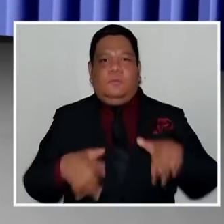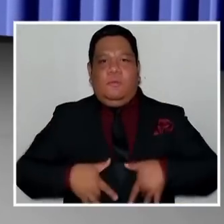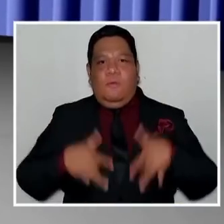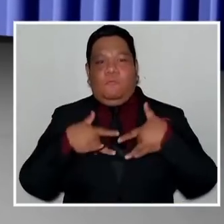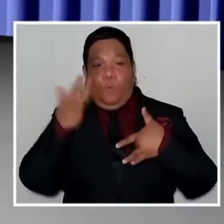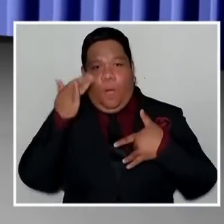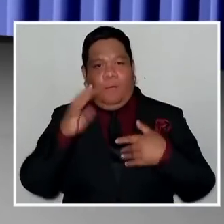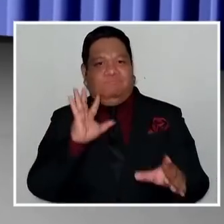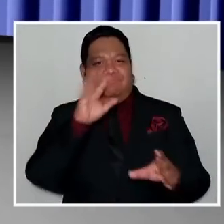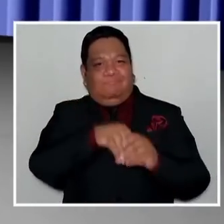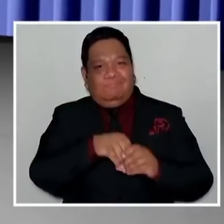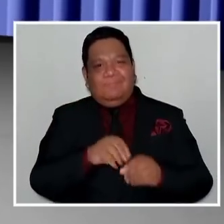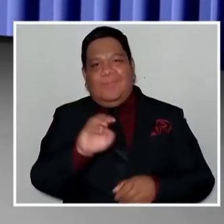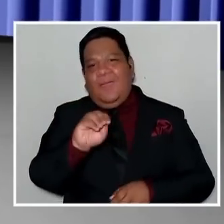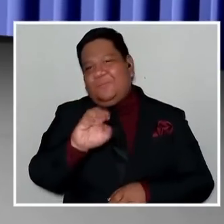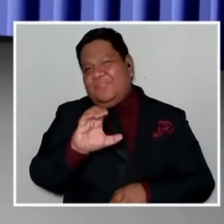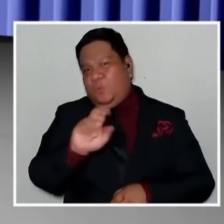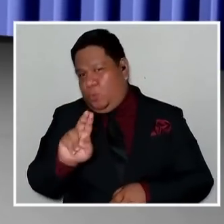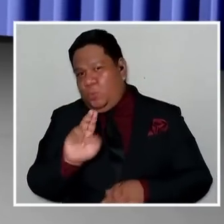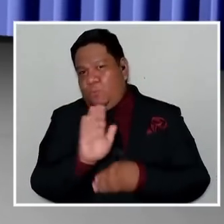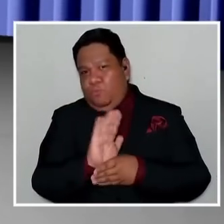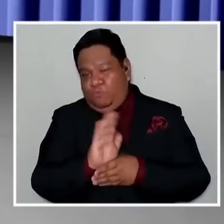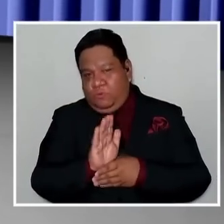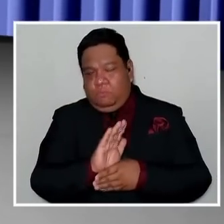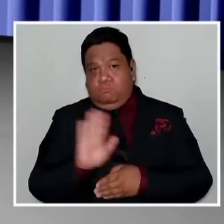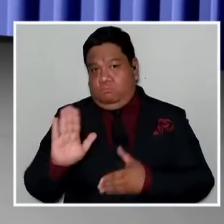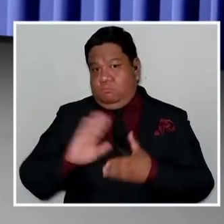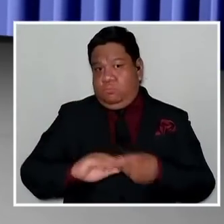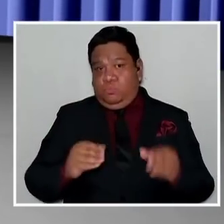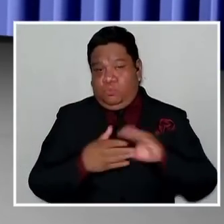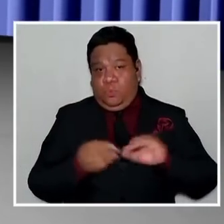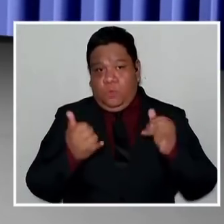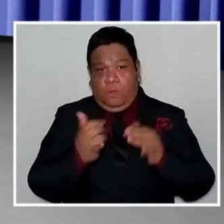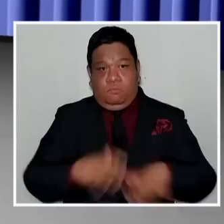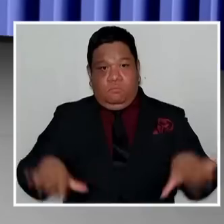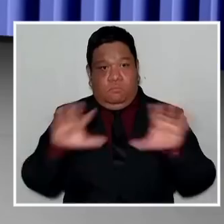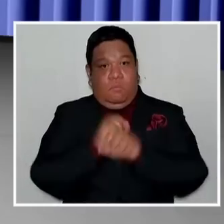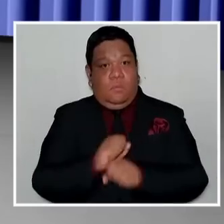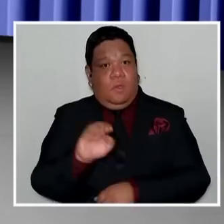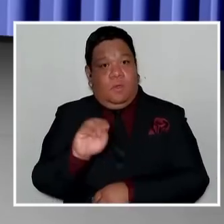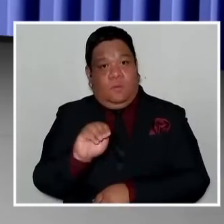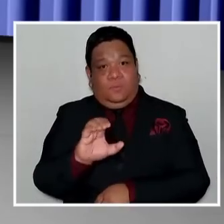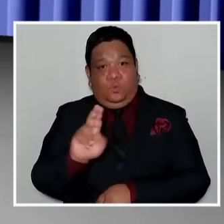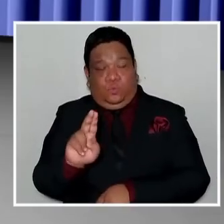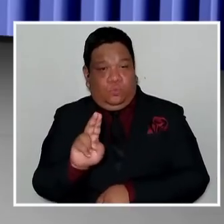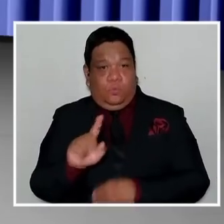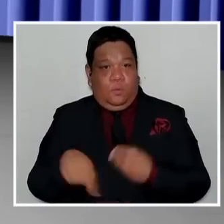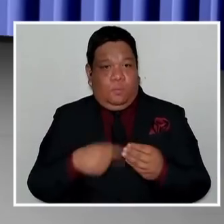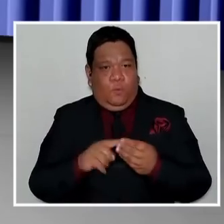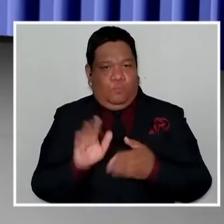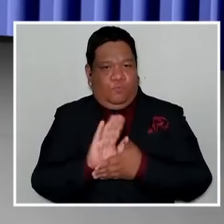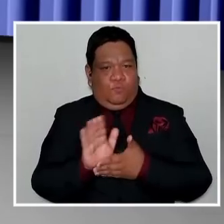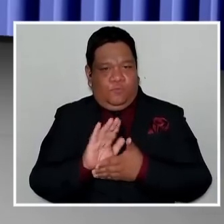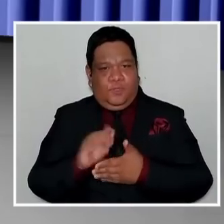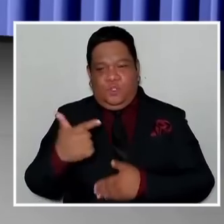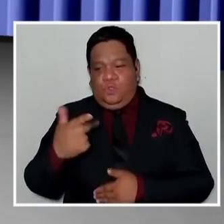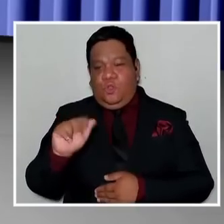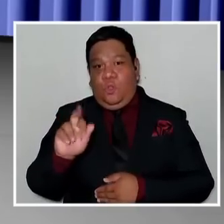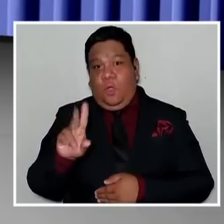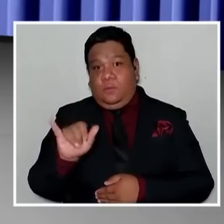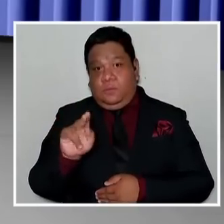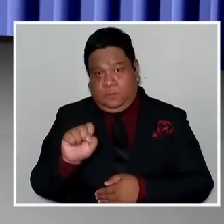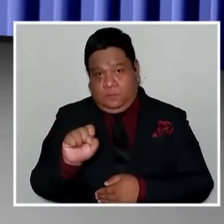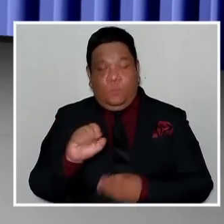movies. Ang kwento ni Chris sa pagkatapos ng Marvel trilogy na Guardians of the Galaxy sa pagpapatrol ni Hollywood